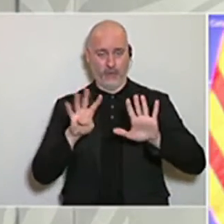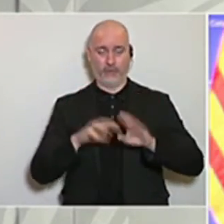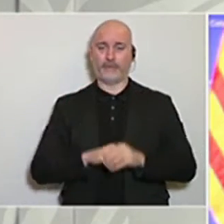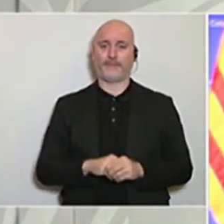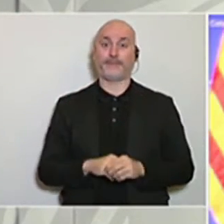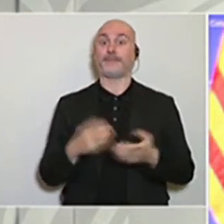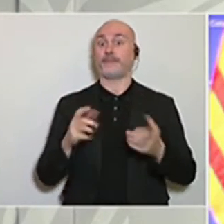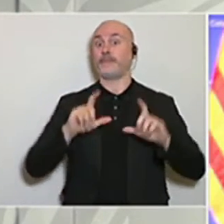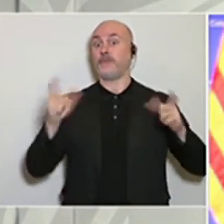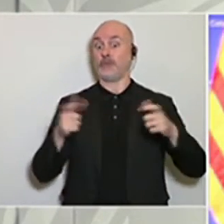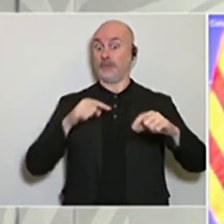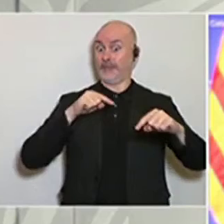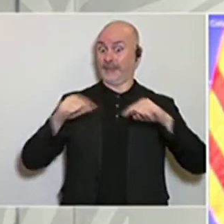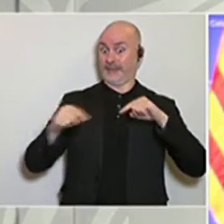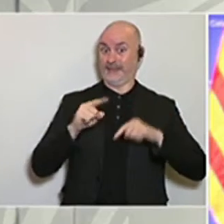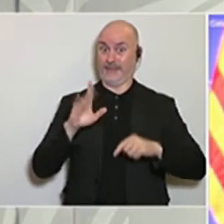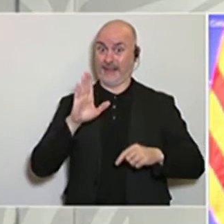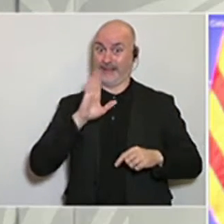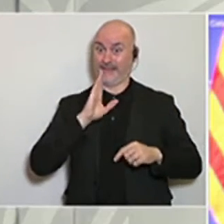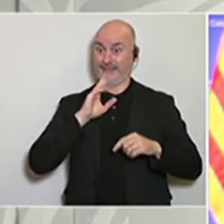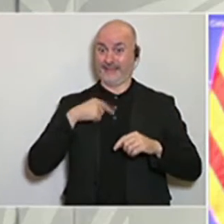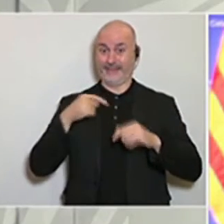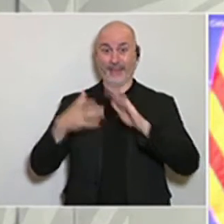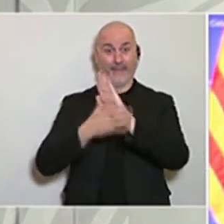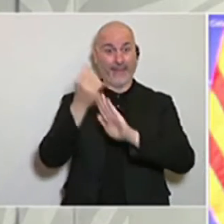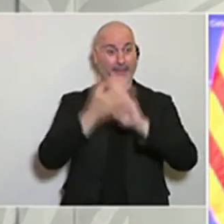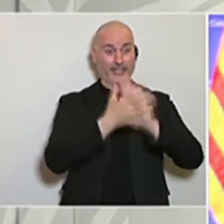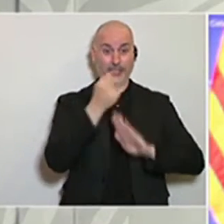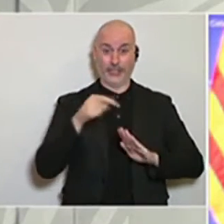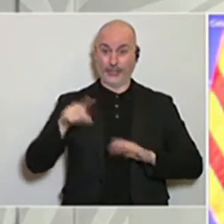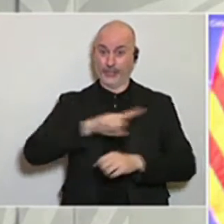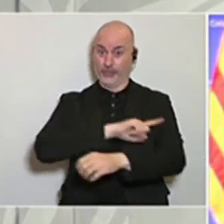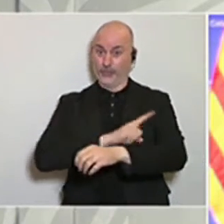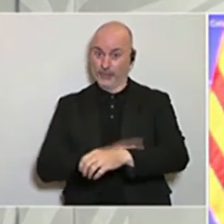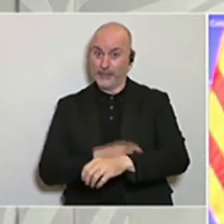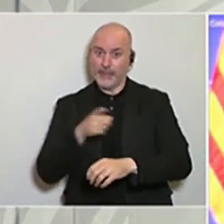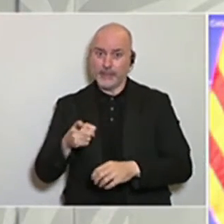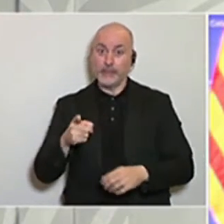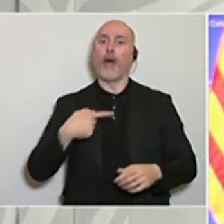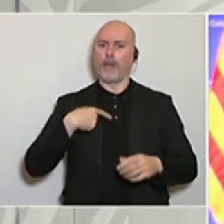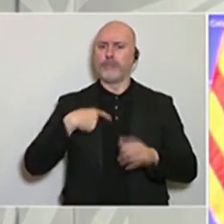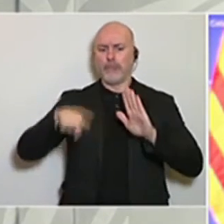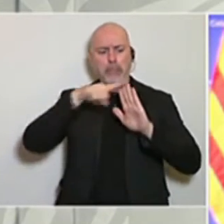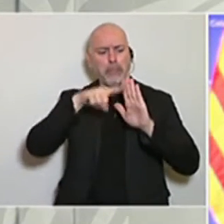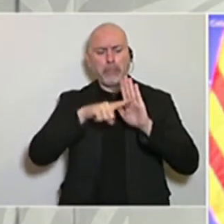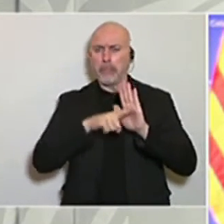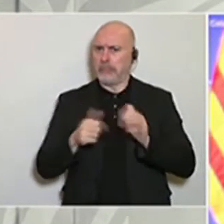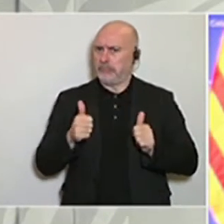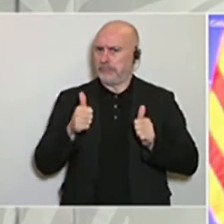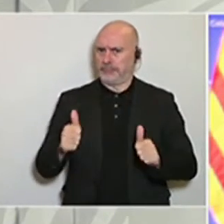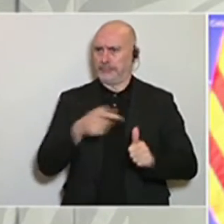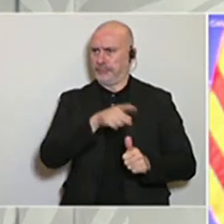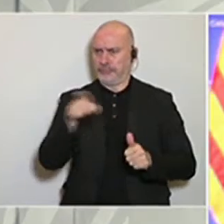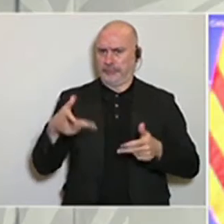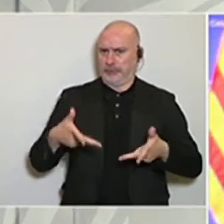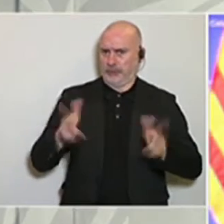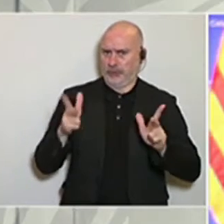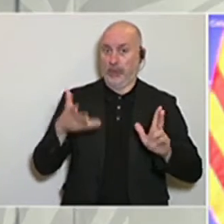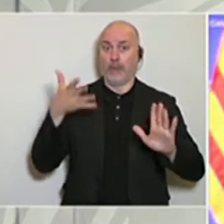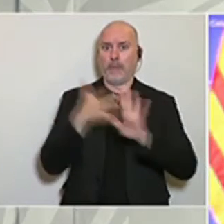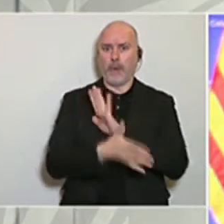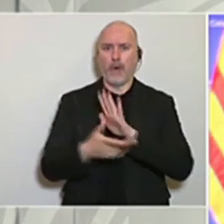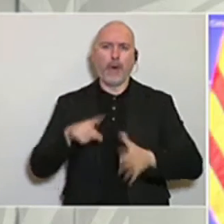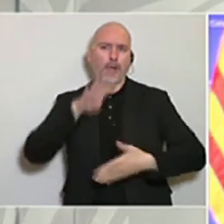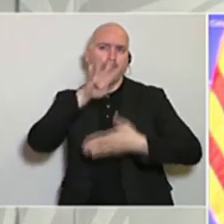les juntes directives de les federacions esportives podran adoptar les mesures que creguin necessàries sobre el calendari de